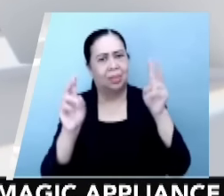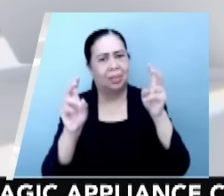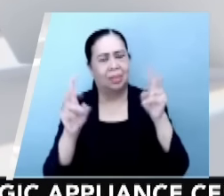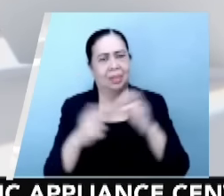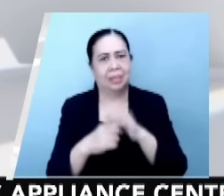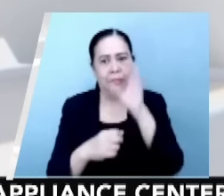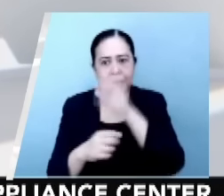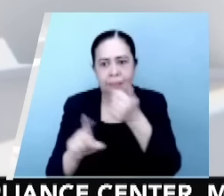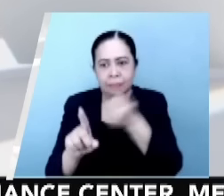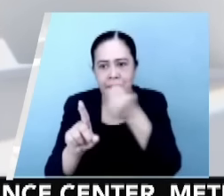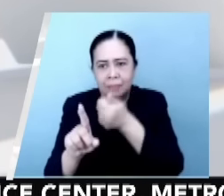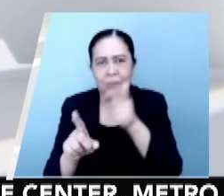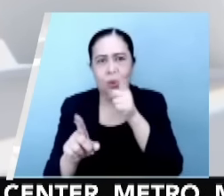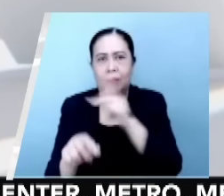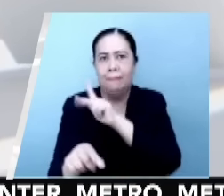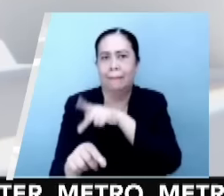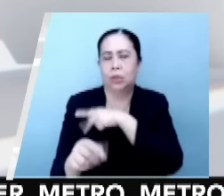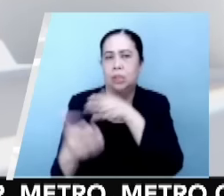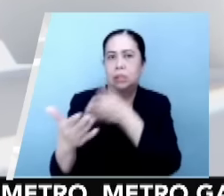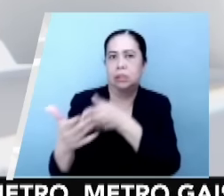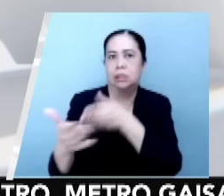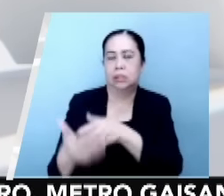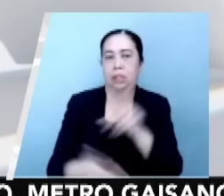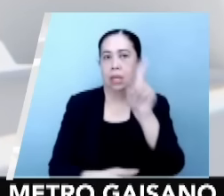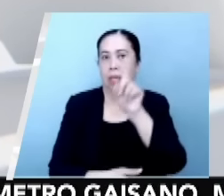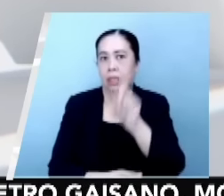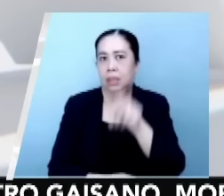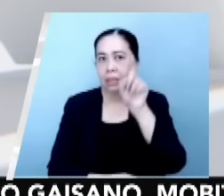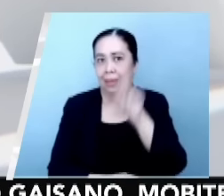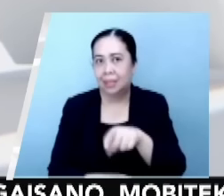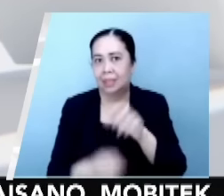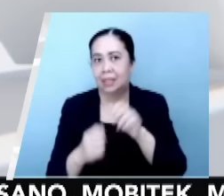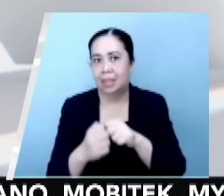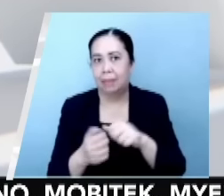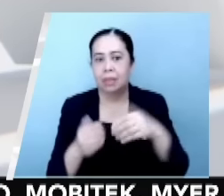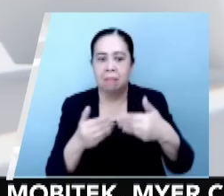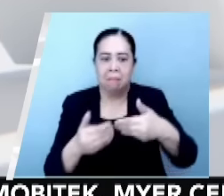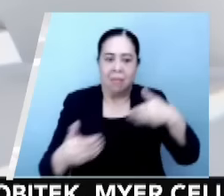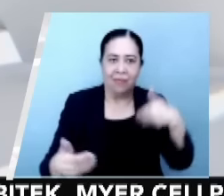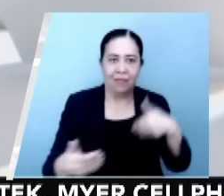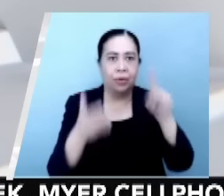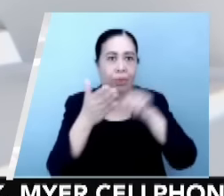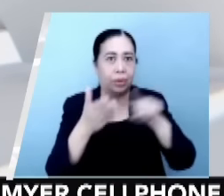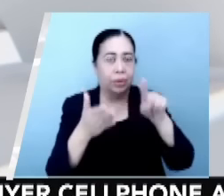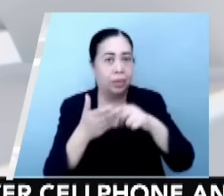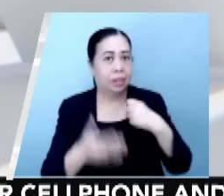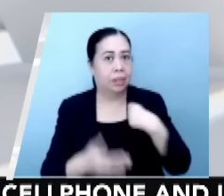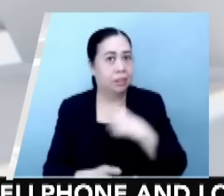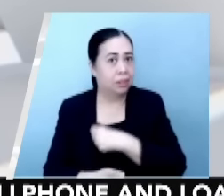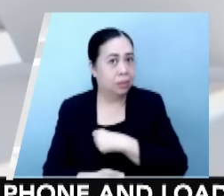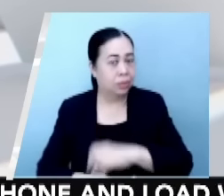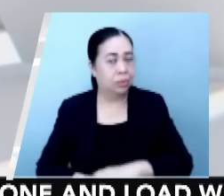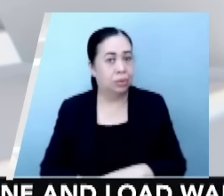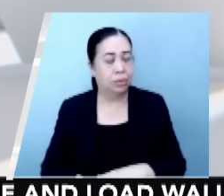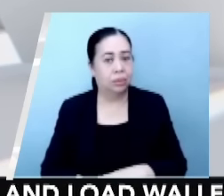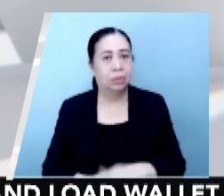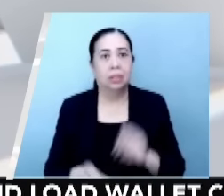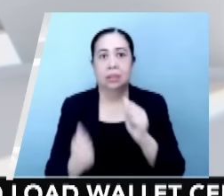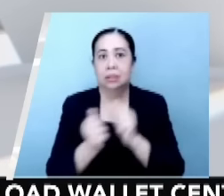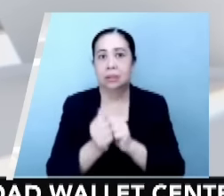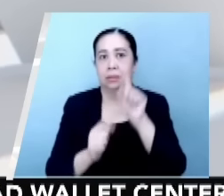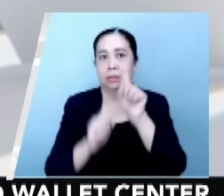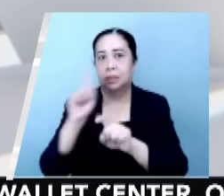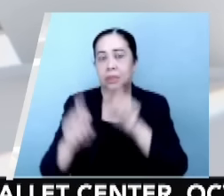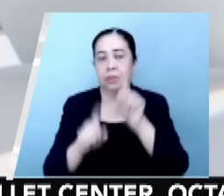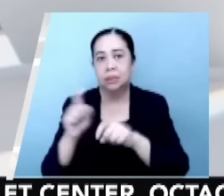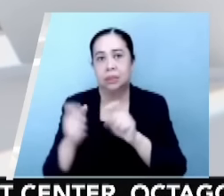personal na atake. Tanong niya, hindi ba dapat nag-background investigation muna ang Senado? Kabilang sa kinisyon ni Ang Si, ang